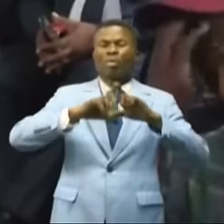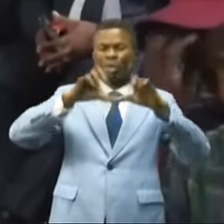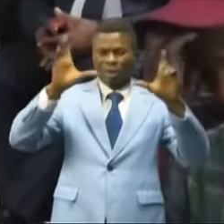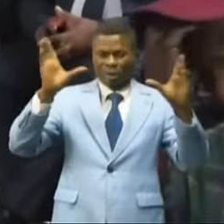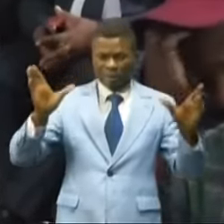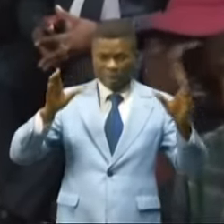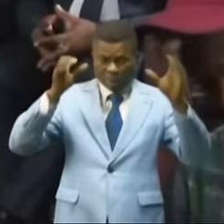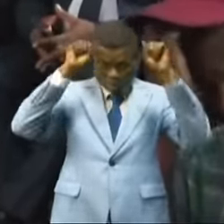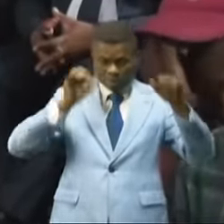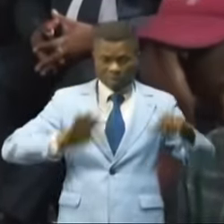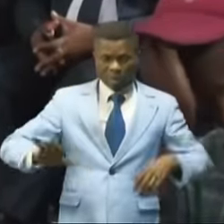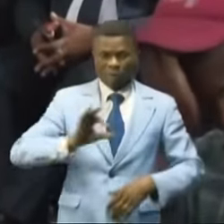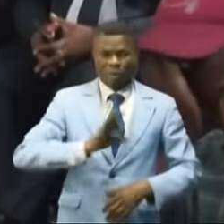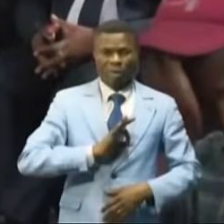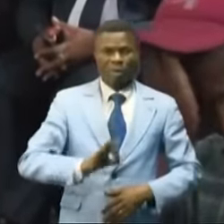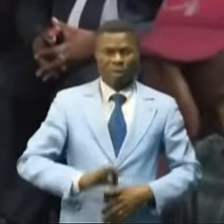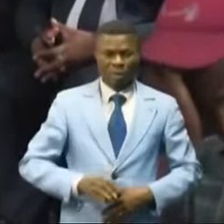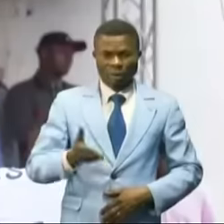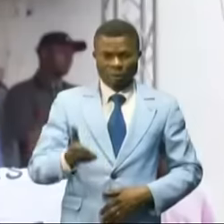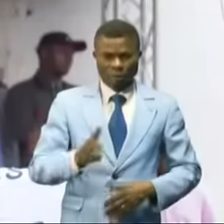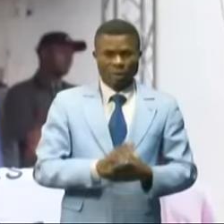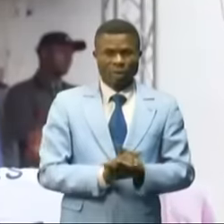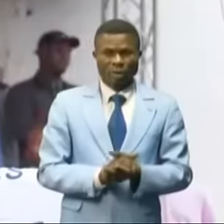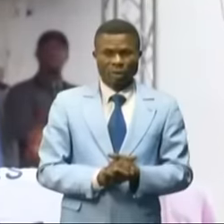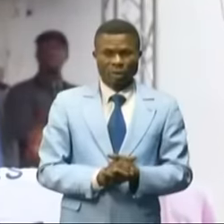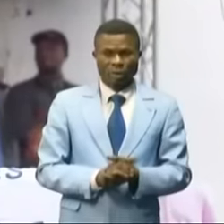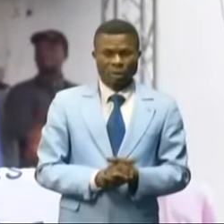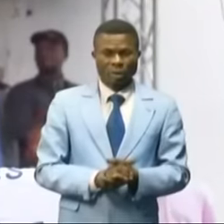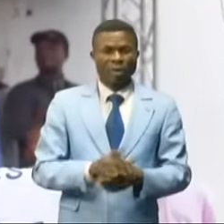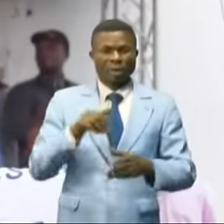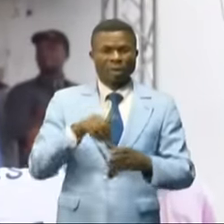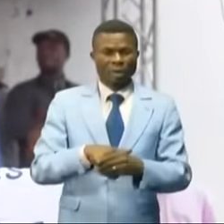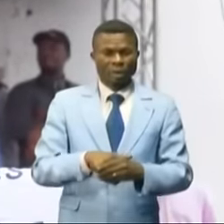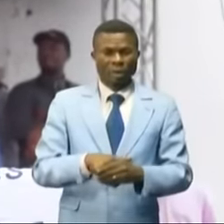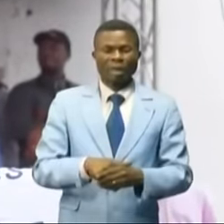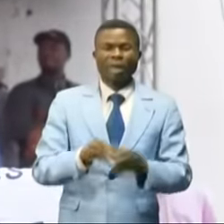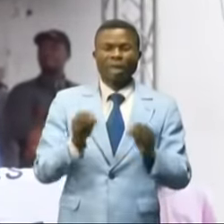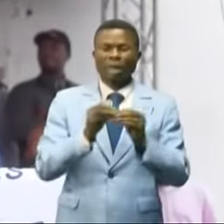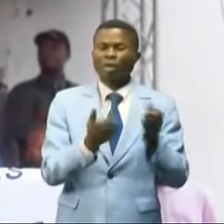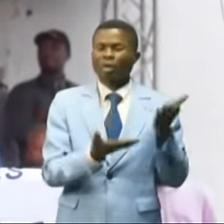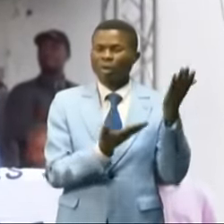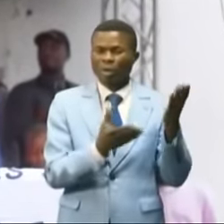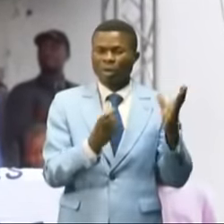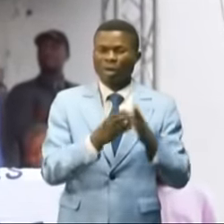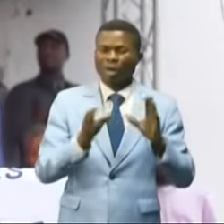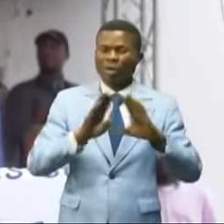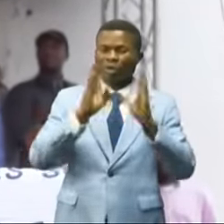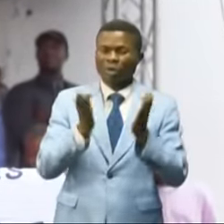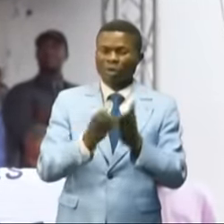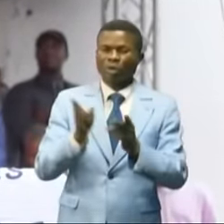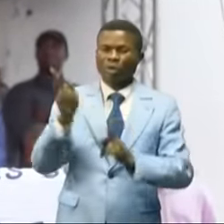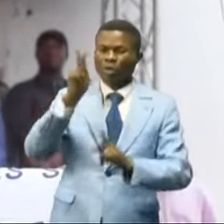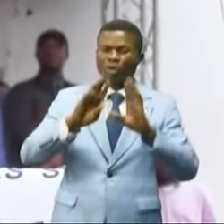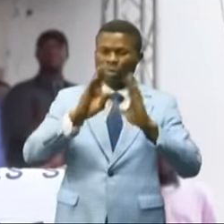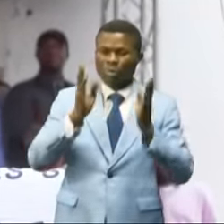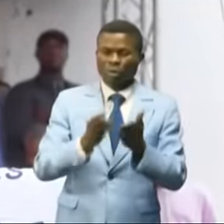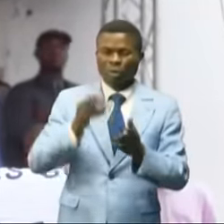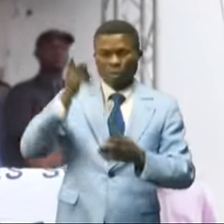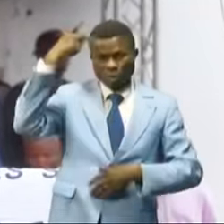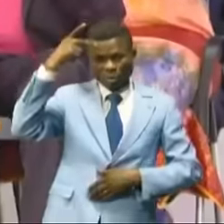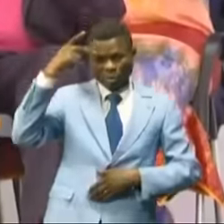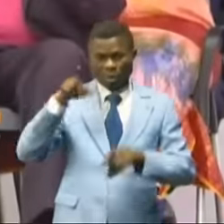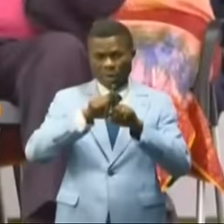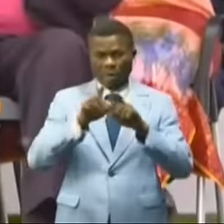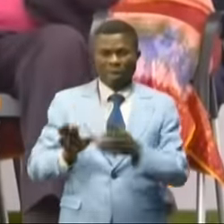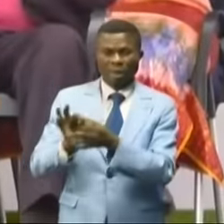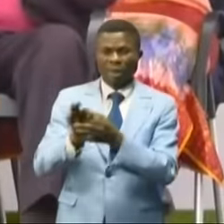président du Sénat. Selon Augustin Kabuya, c'est au cours d'une rencontre avec la haute autorité des référents du parti et de l'Union